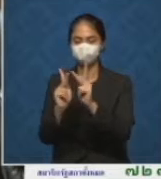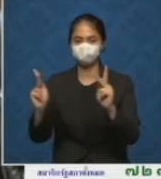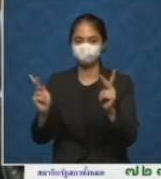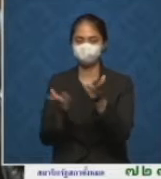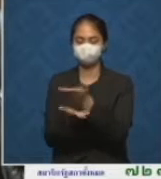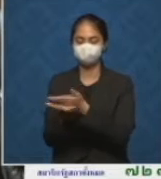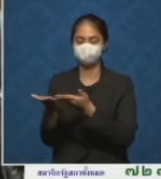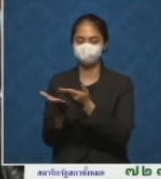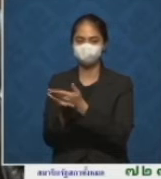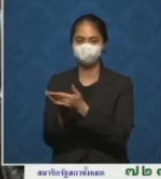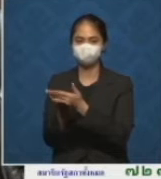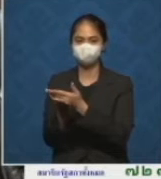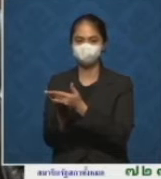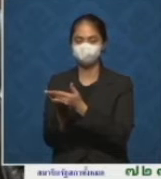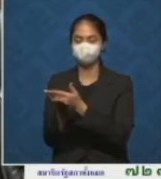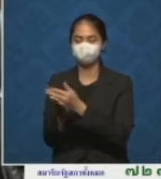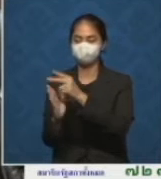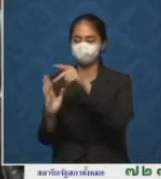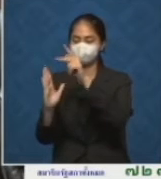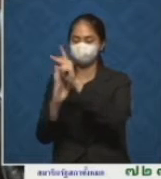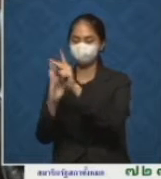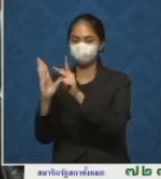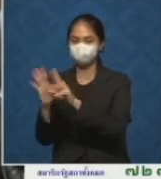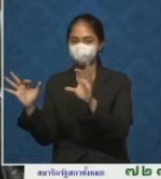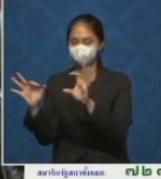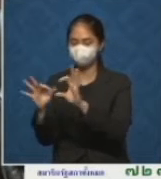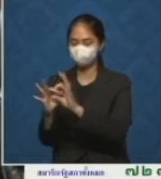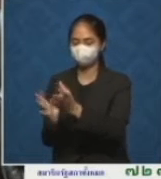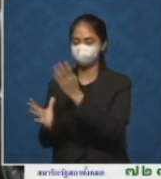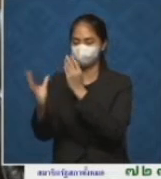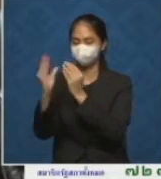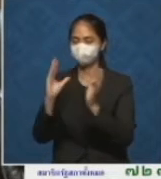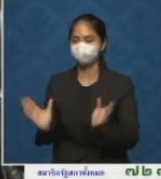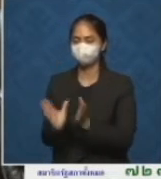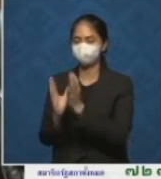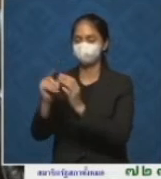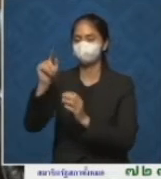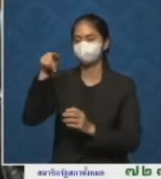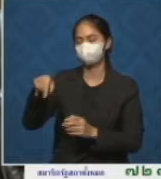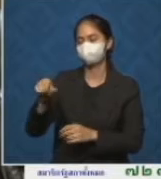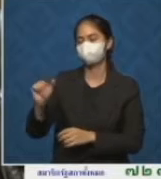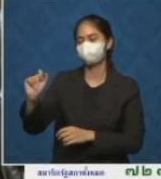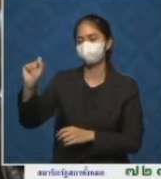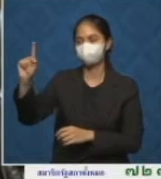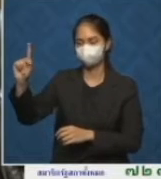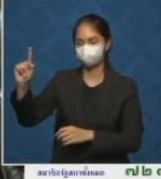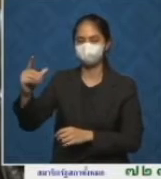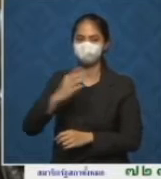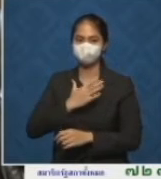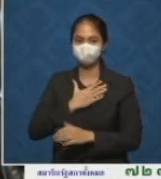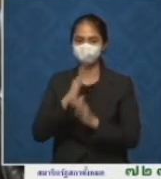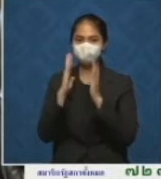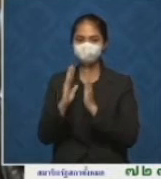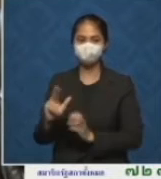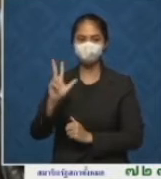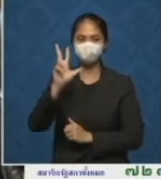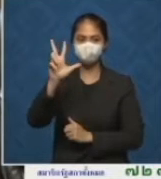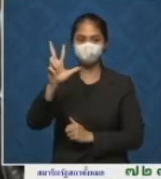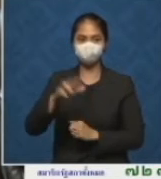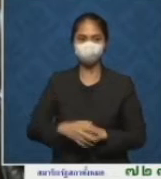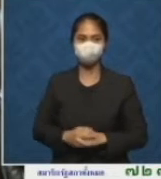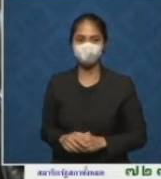ญร่างพระราชบัญญัติส่งเสริมการเรียนรู้พ.ศ.ในสัดส่วนของพรรคประชาธิปัตย์3ท่านดังนี้